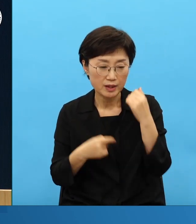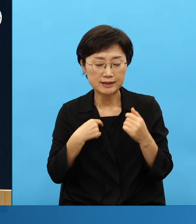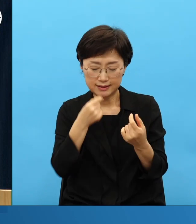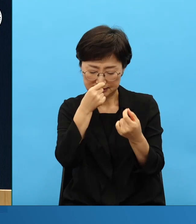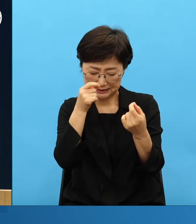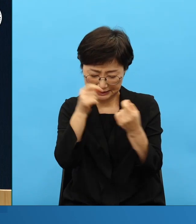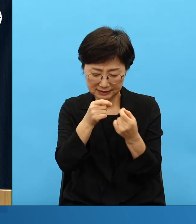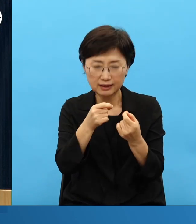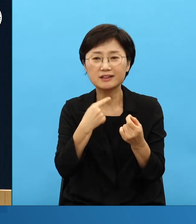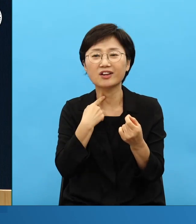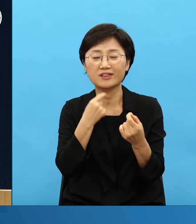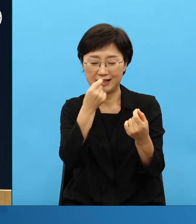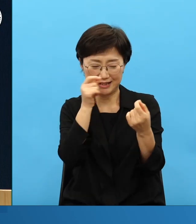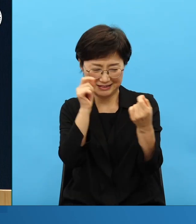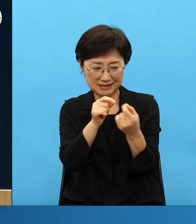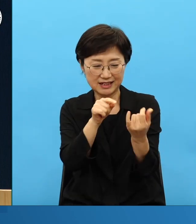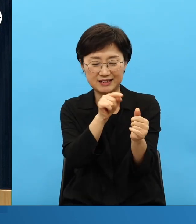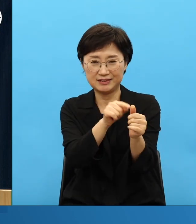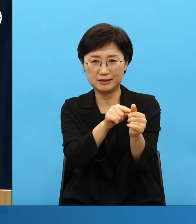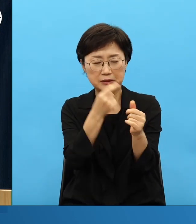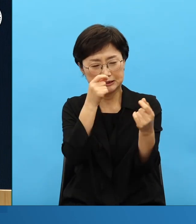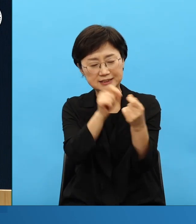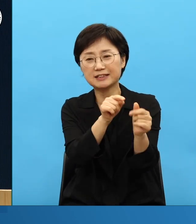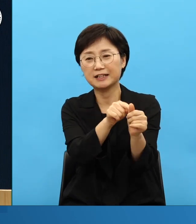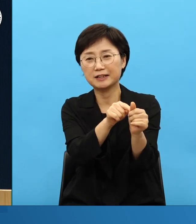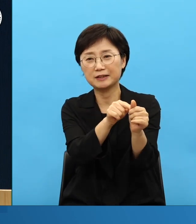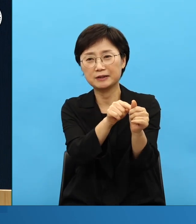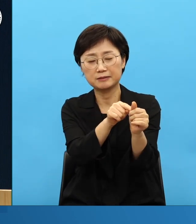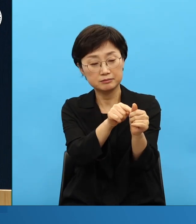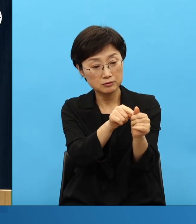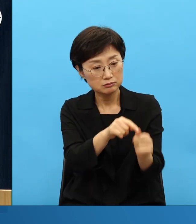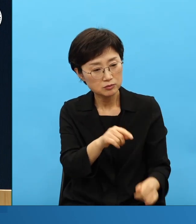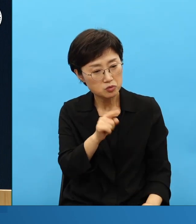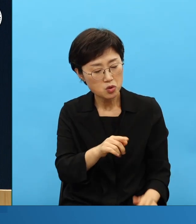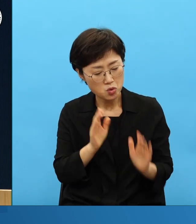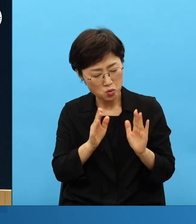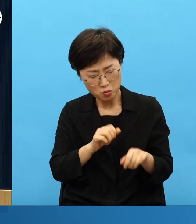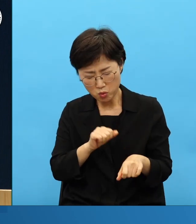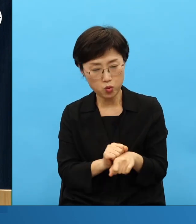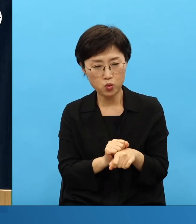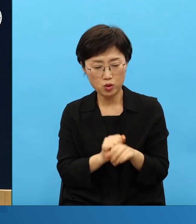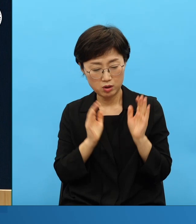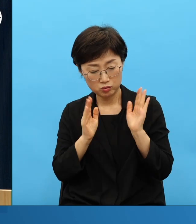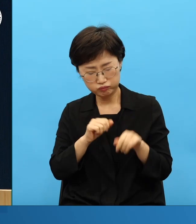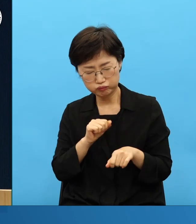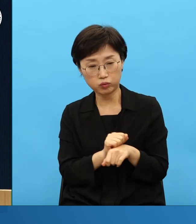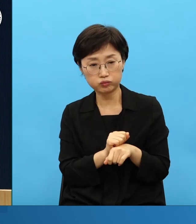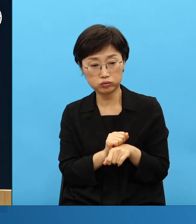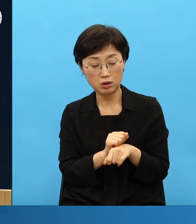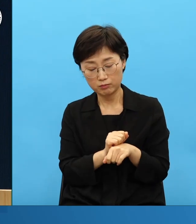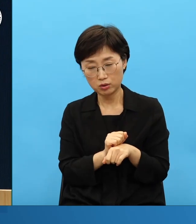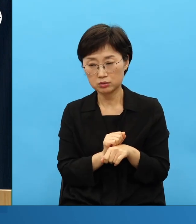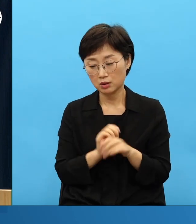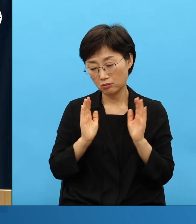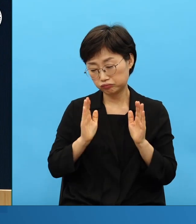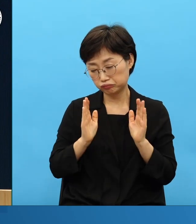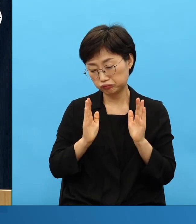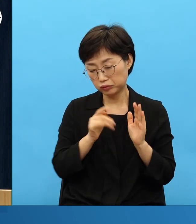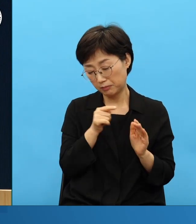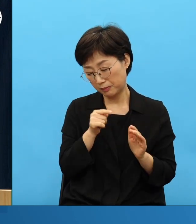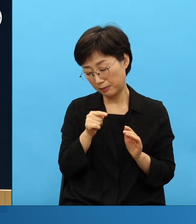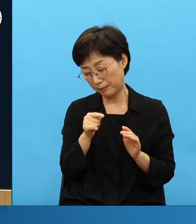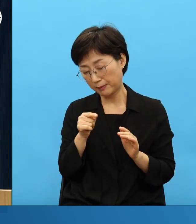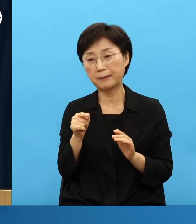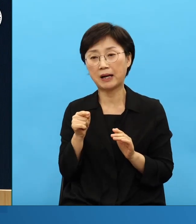보니까 이분은 쉽게 서울대 법대를 졸업하고 서울대 법대를 아무나 가는 게 아닙니다. 그 몸만 아파도